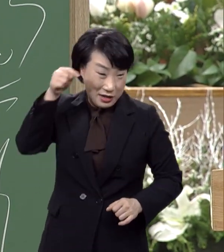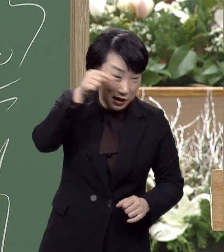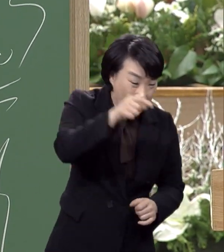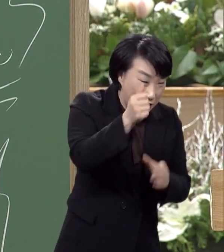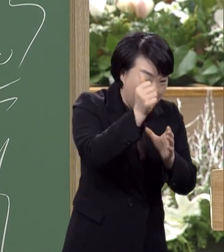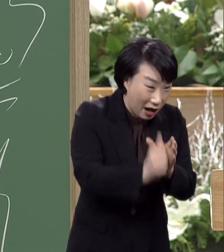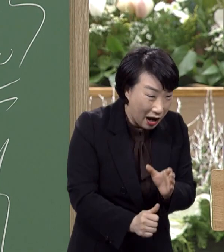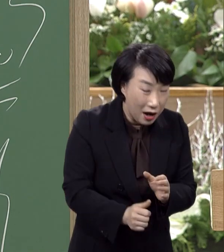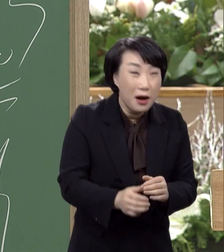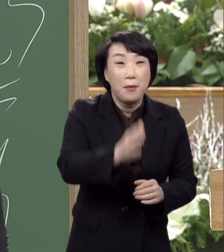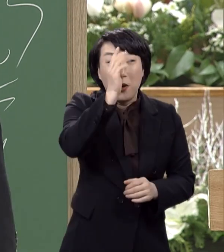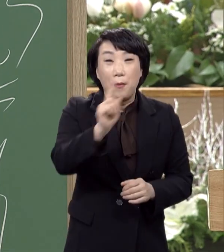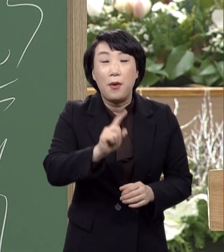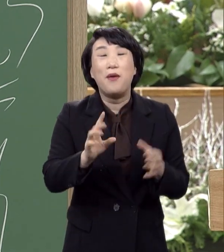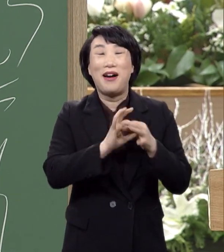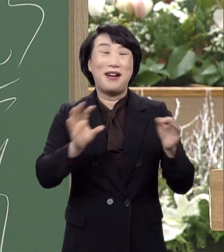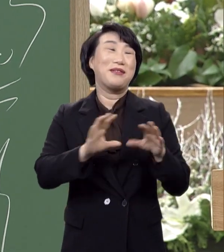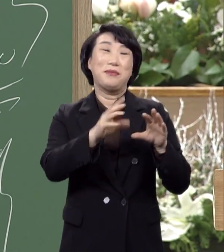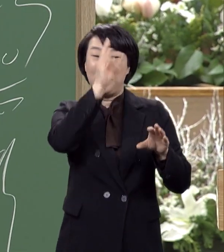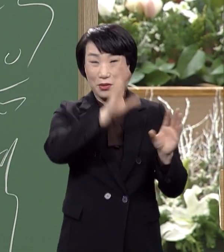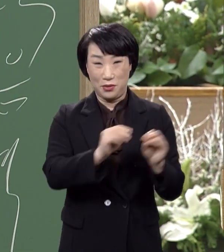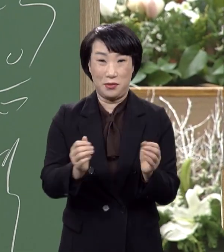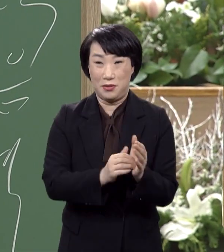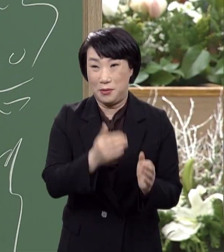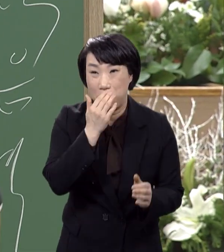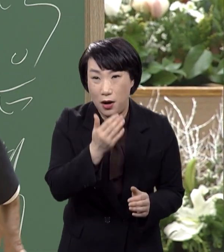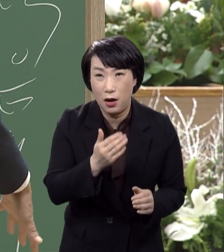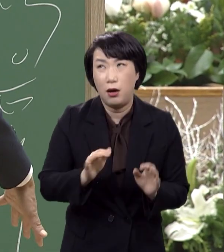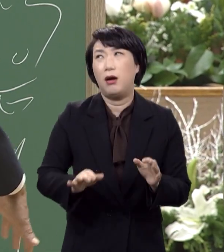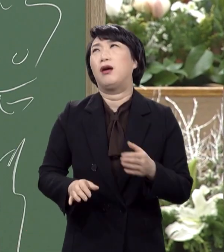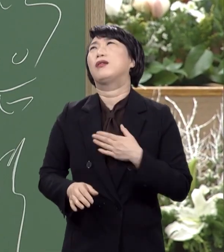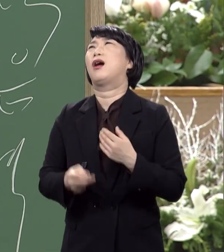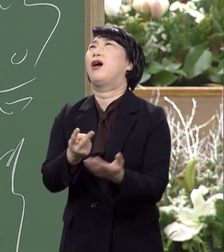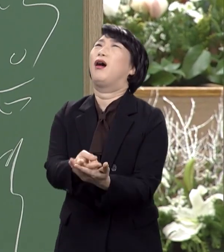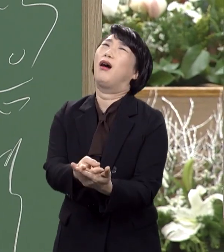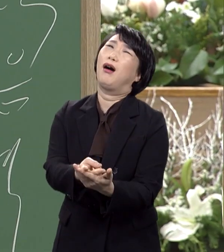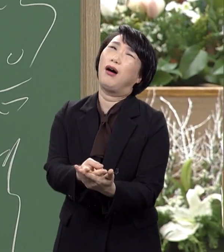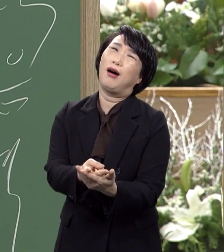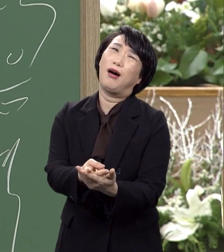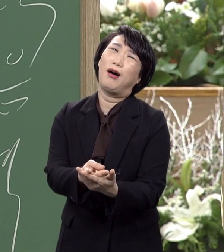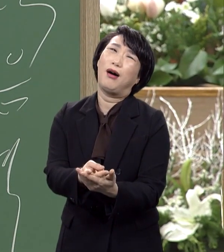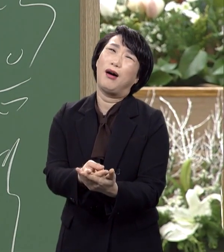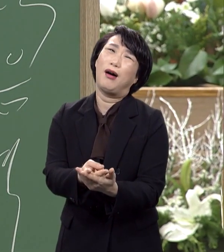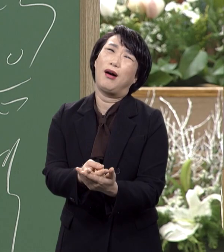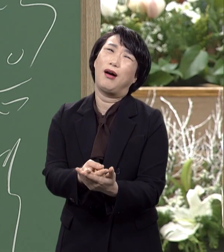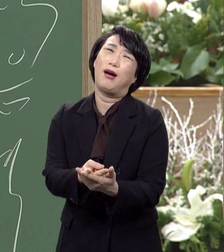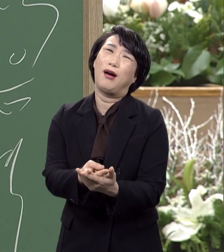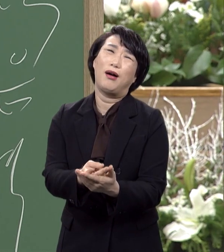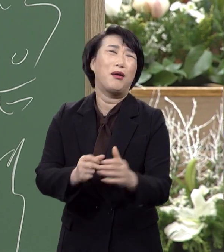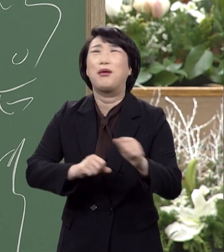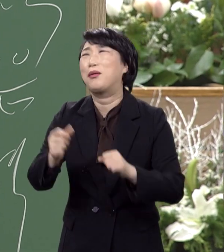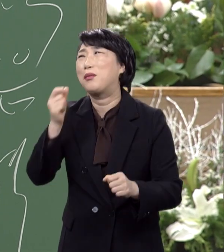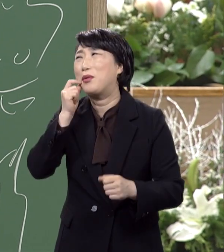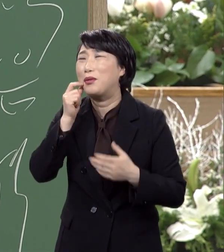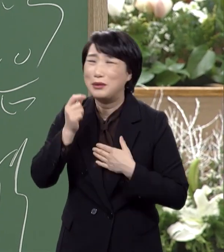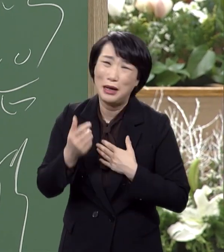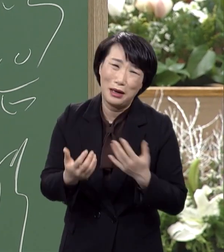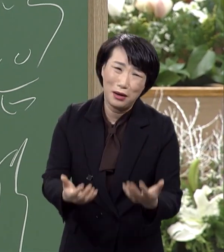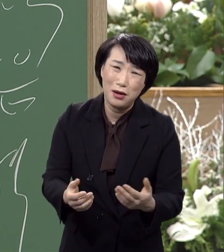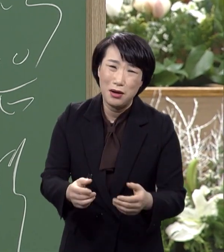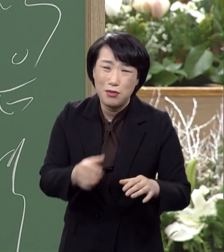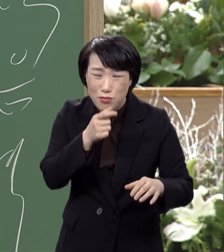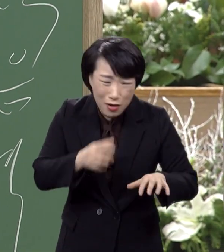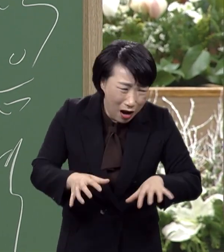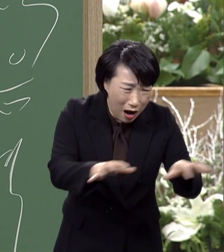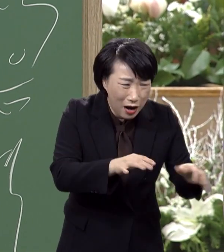병이든지 낫는데 저는 지금 침상에 누워 있는데 물이